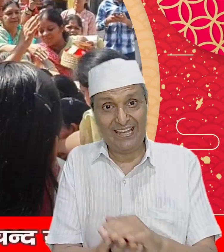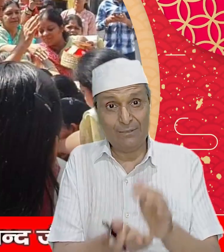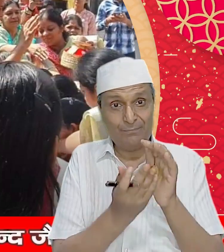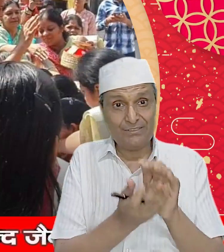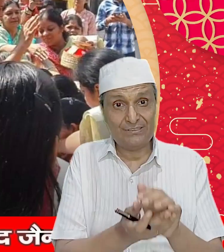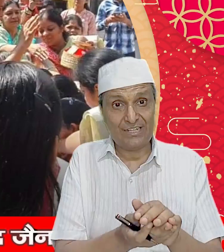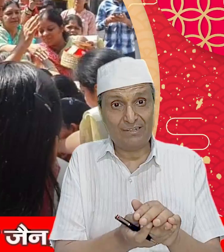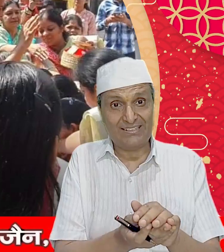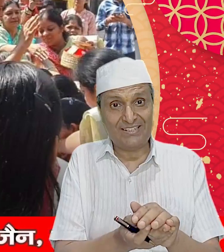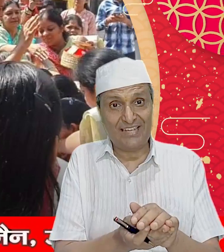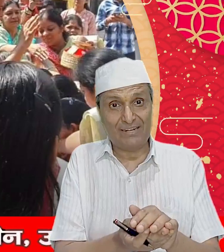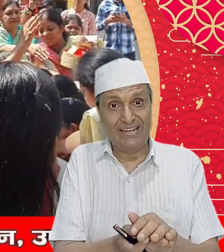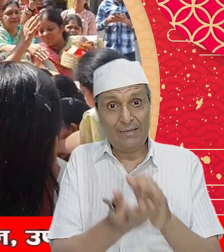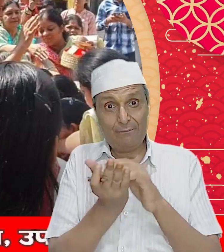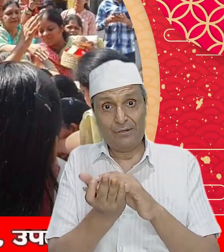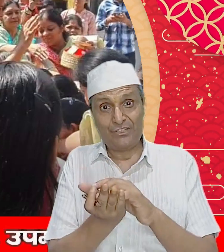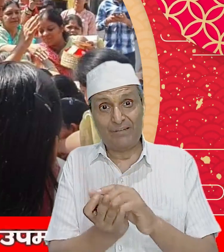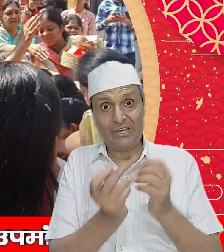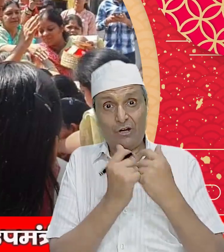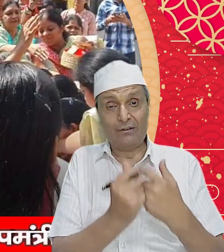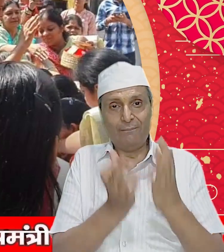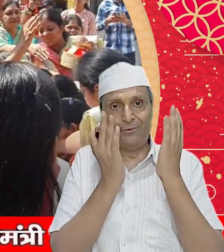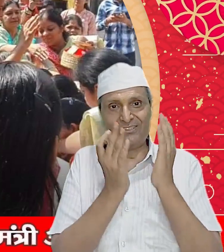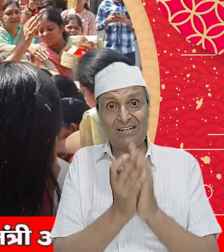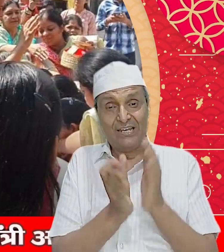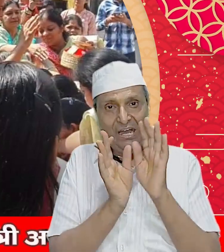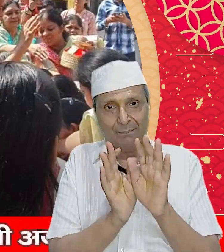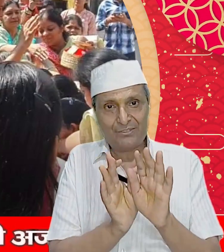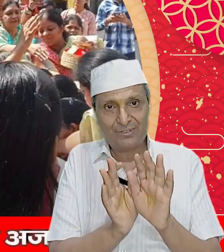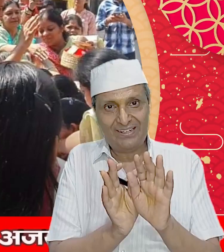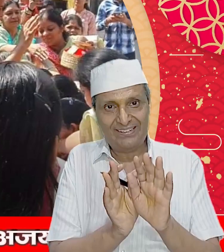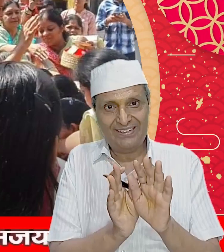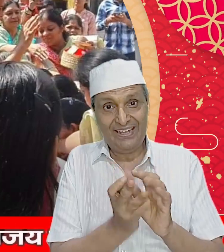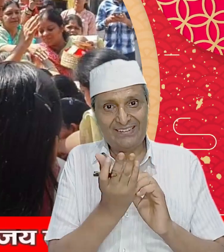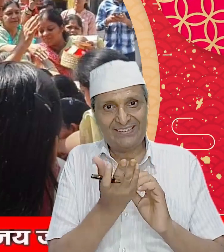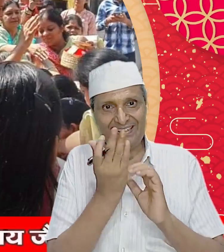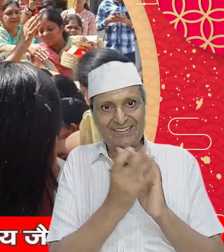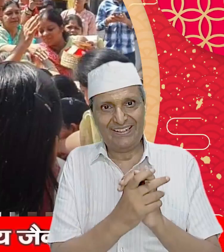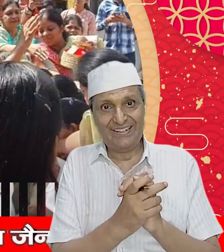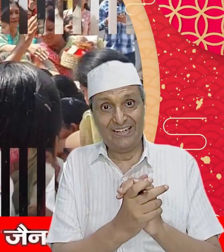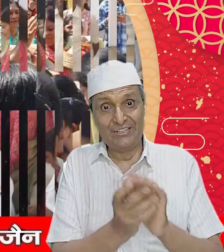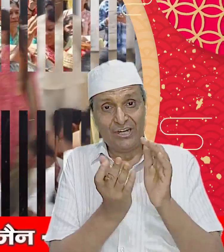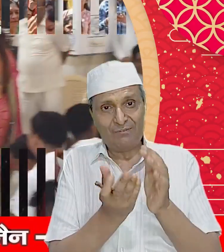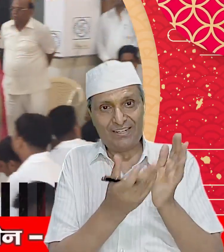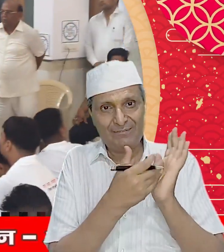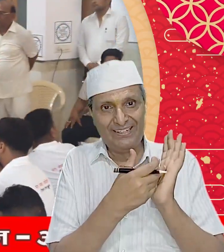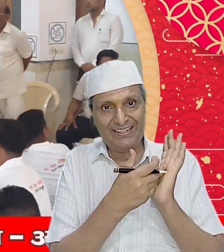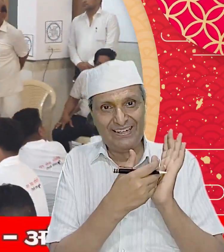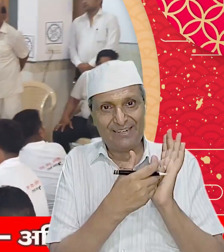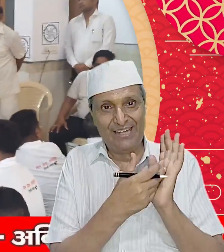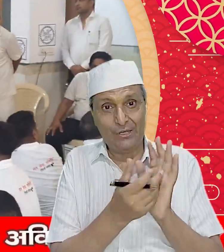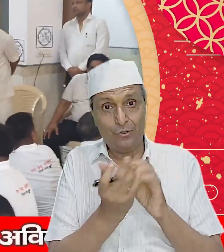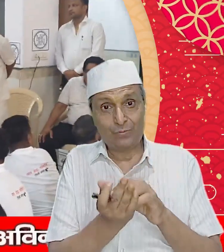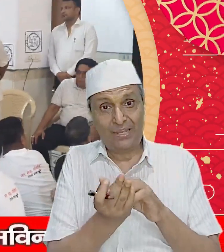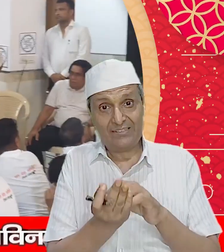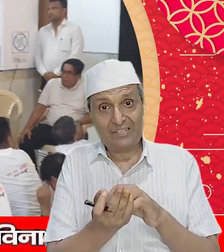से निकले, जन्म लिया कीड़े बने, मनुष्य बन के और मोक्ष चले गए। आपने सुना है कहीं ऐसी घटना है? श्रावण का महीना अगला